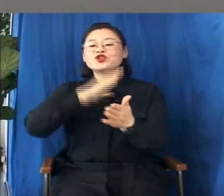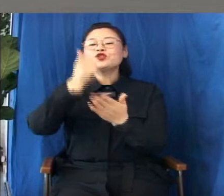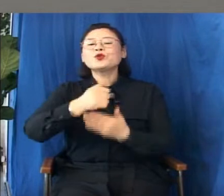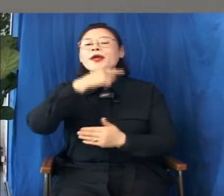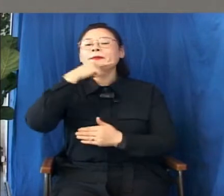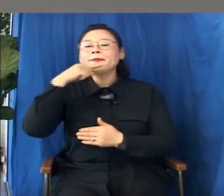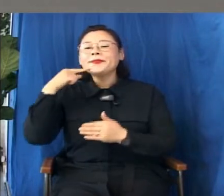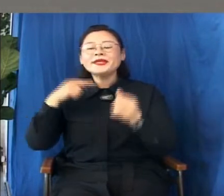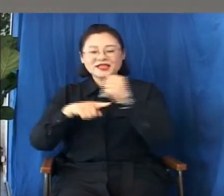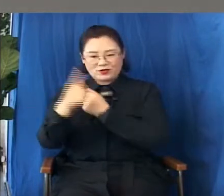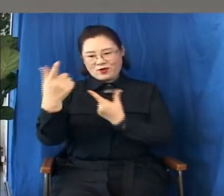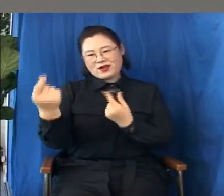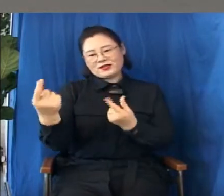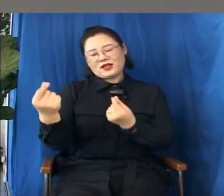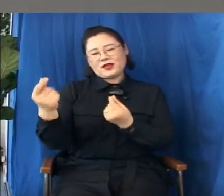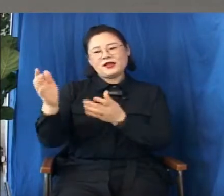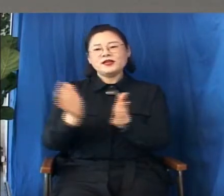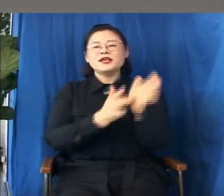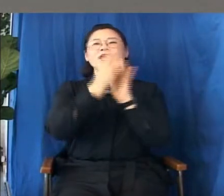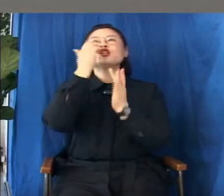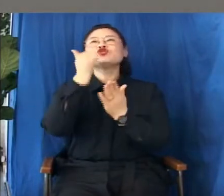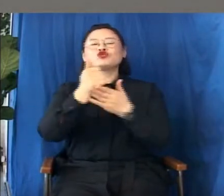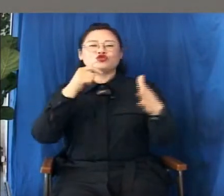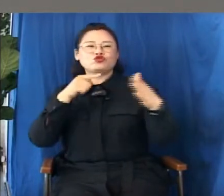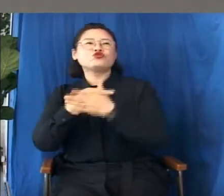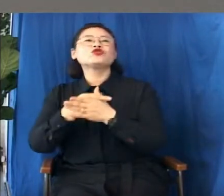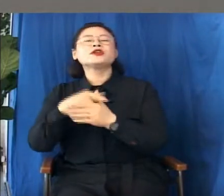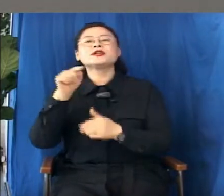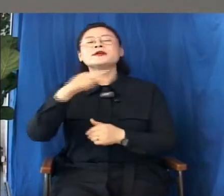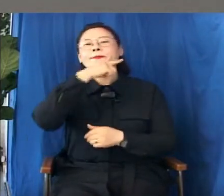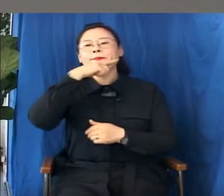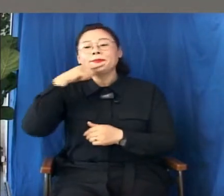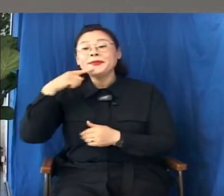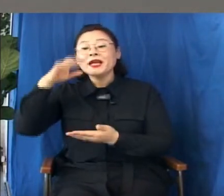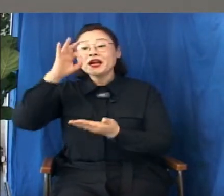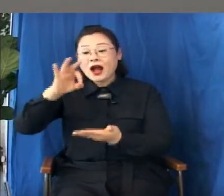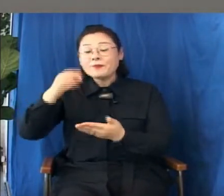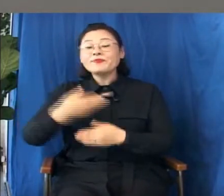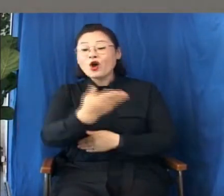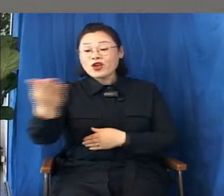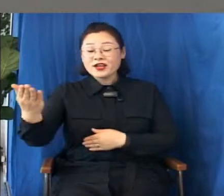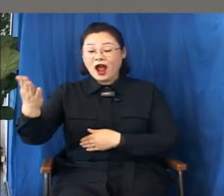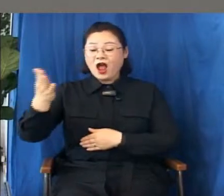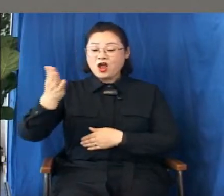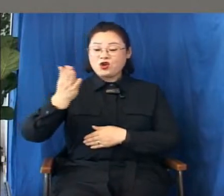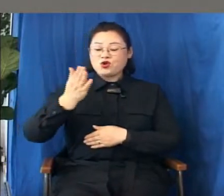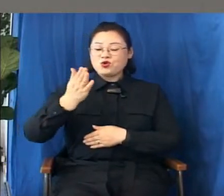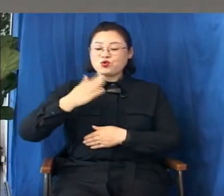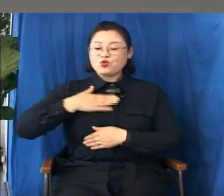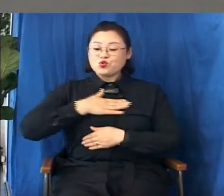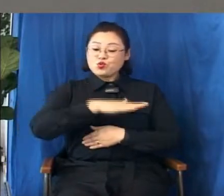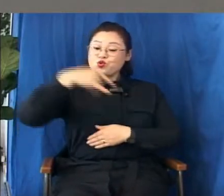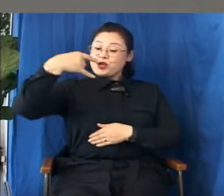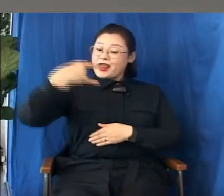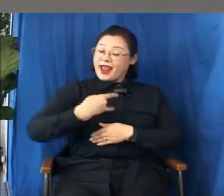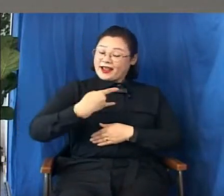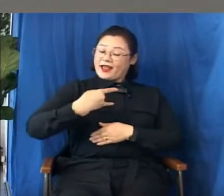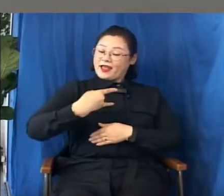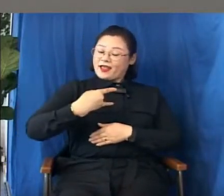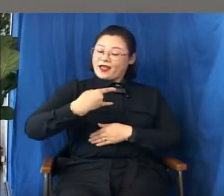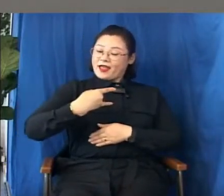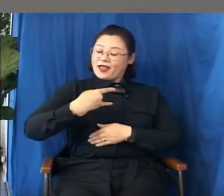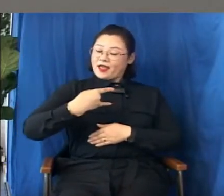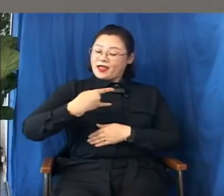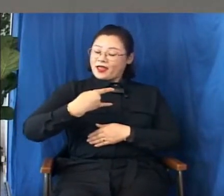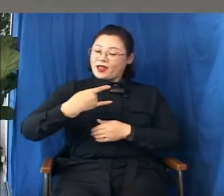예수 그리스도를 예수를 죽인 그 피값을 너희가 지금 우리가 당하게 만들려고 그러고 있는 거지